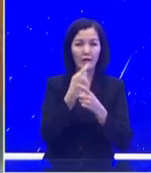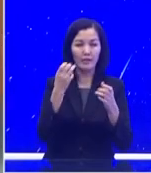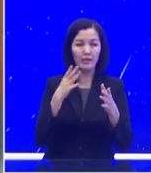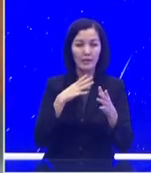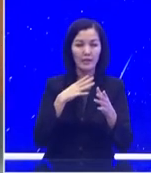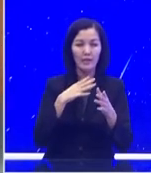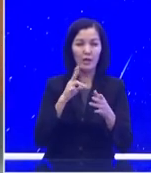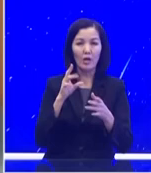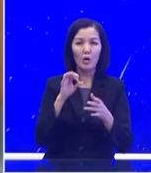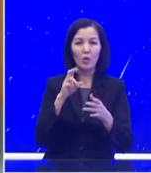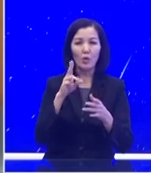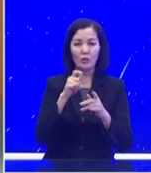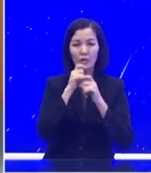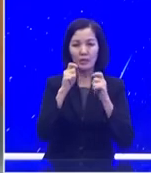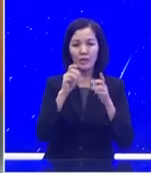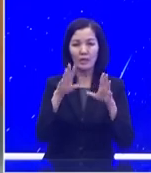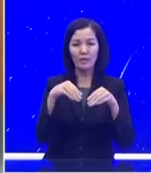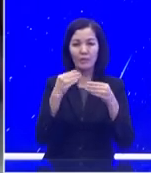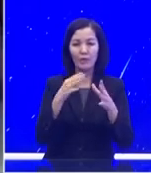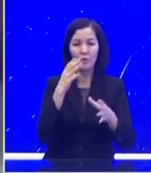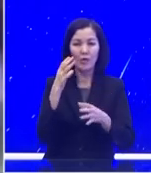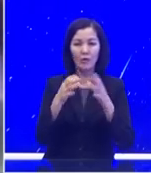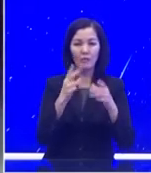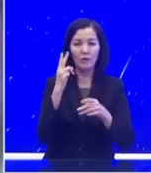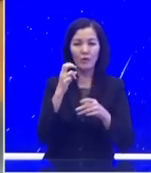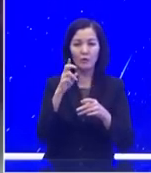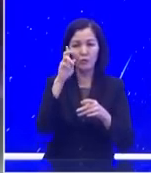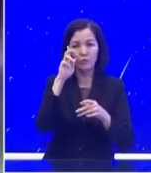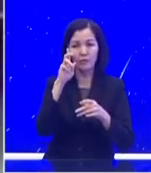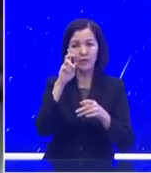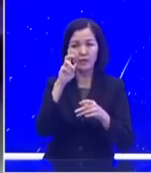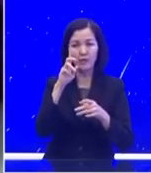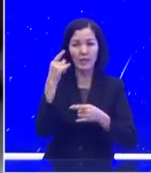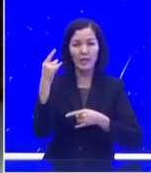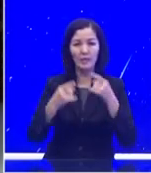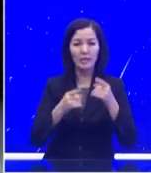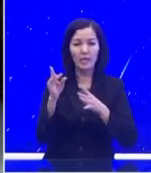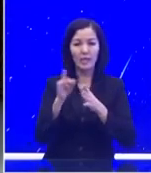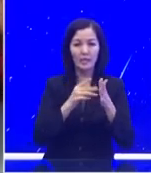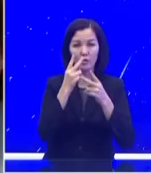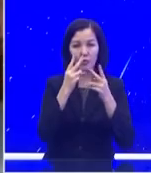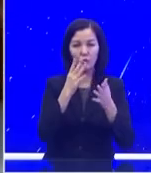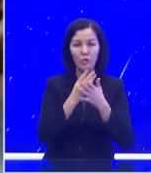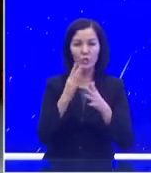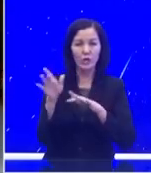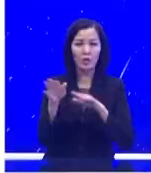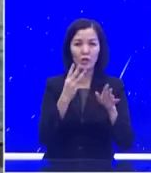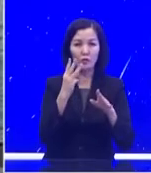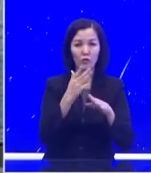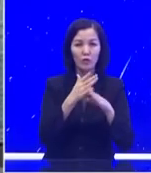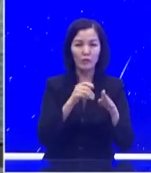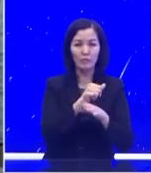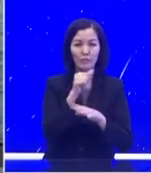өткен «Оскар» сыйлығын тапсыру рәсімі әлемнің 200-ден аса елінде тікелей эфирде көрсетілген. Шара 3,5 сағатқа созылды.